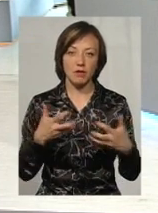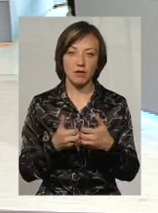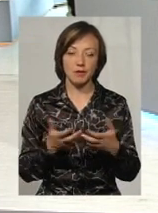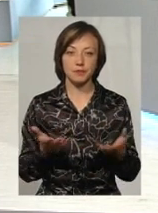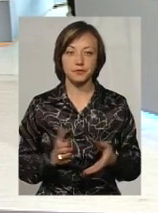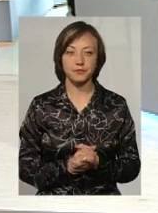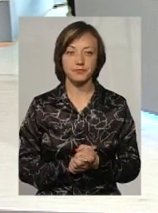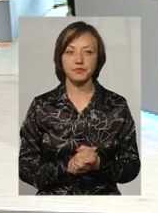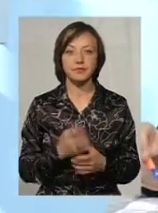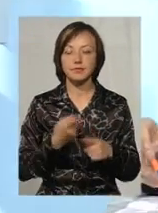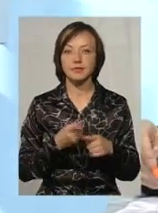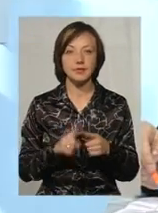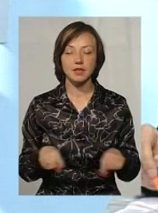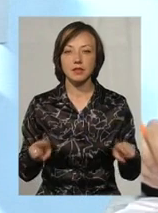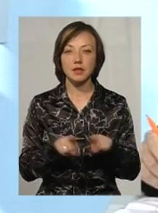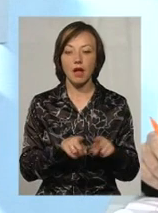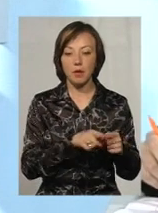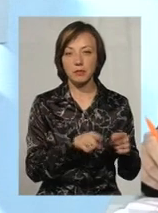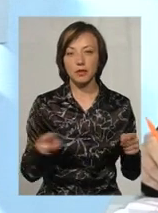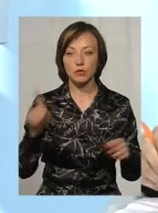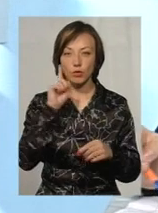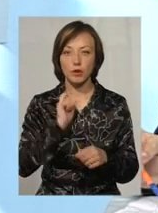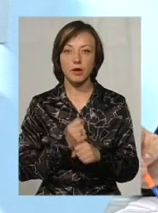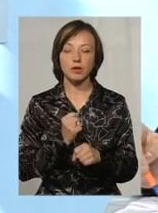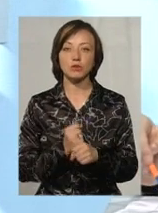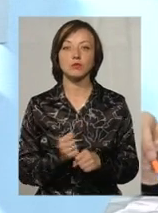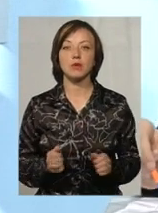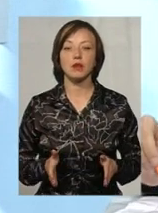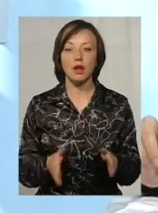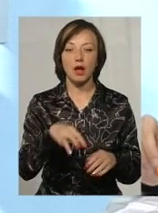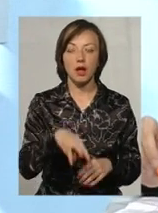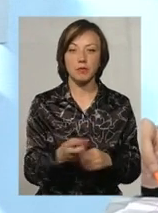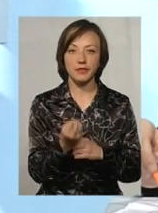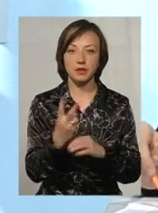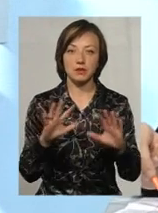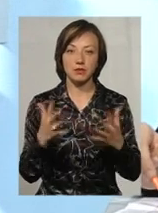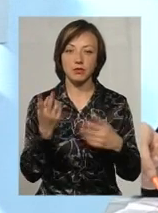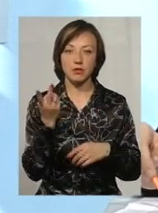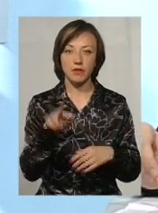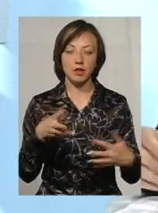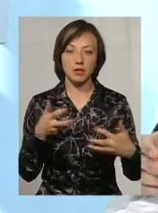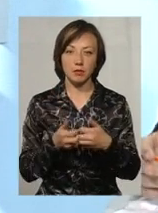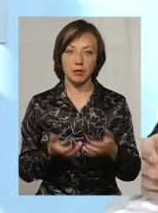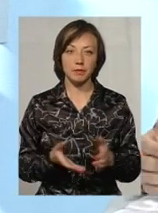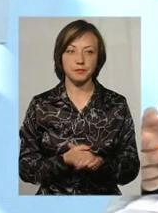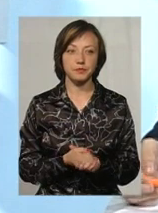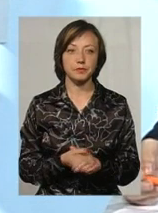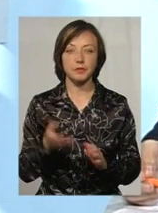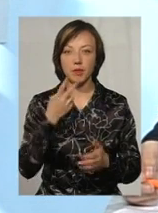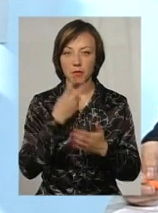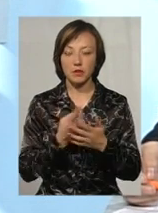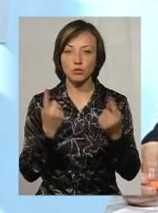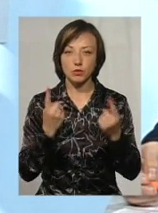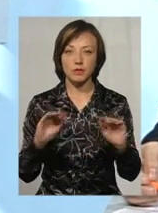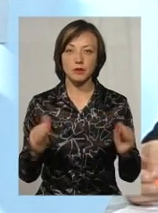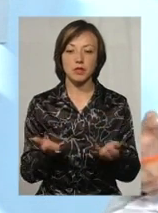надалі. Це не зовсім так, тому що, наприклад, за цей період, поки ми працюємо на трасі М12, сталося тільки 2 ДТП з потерпілими. Ми бачимо вже суттєве